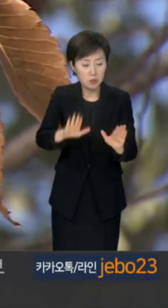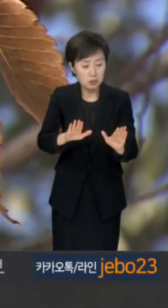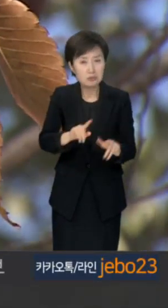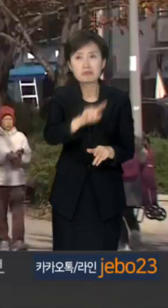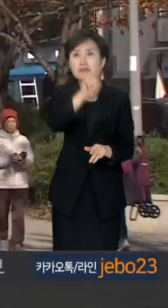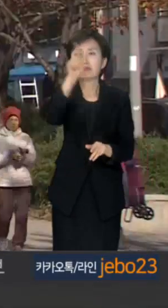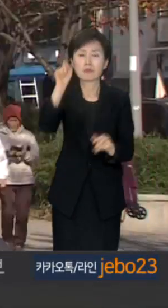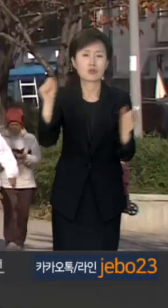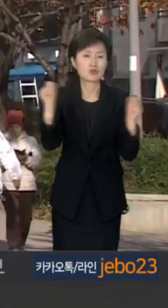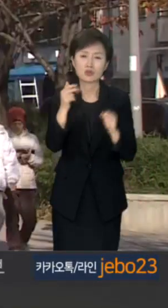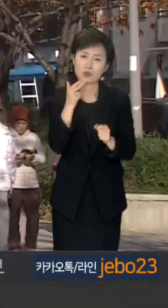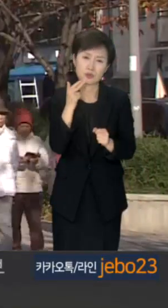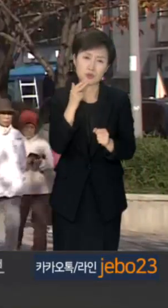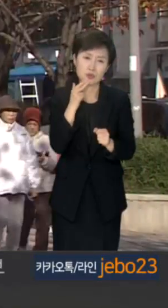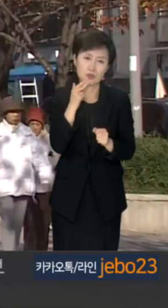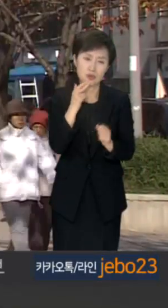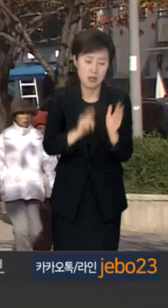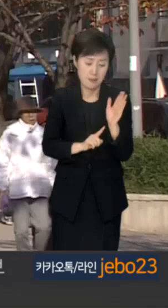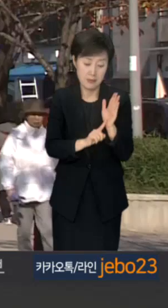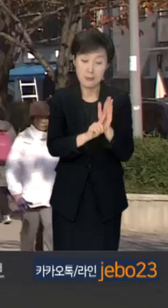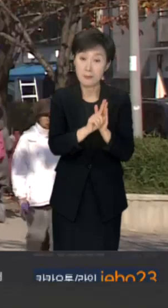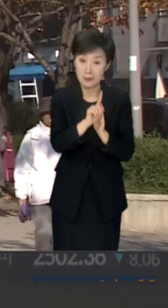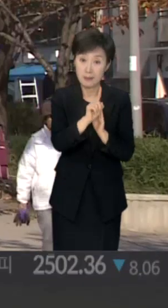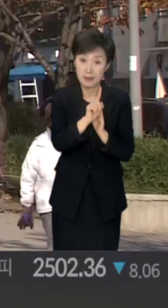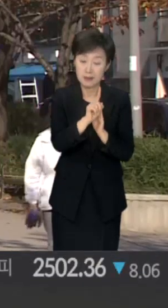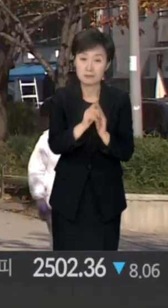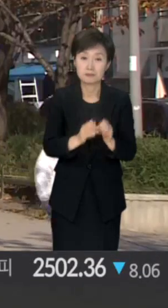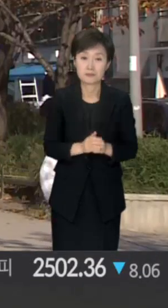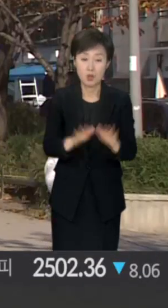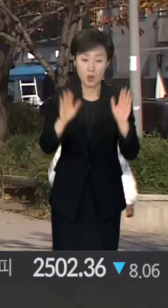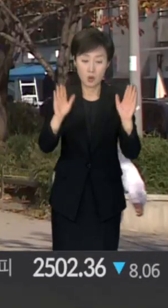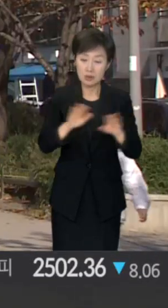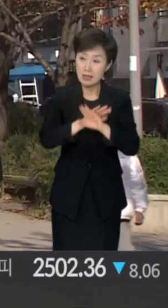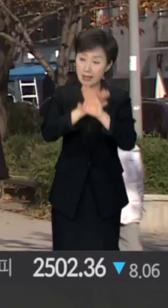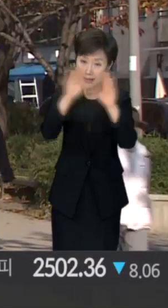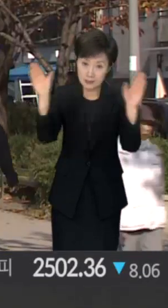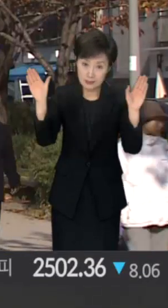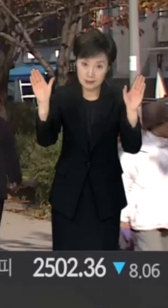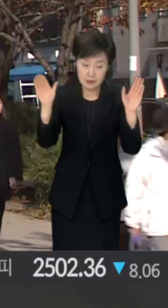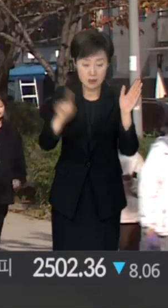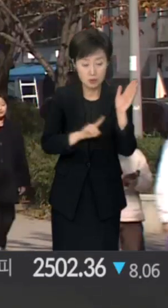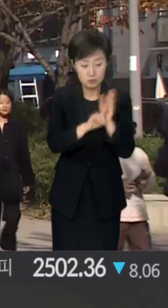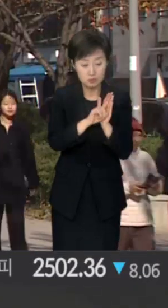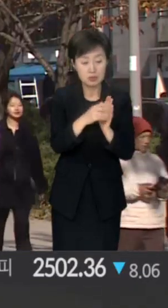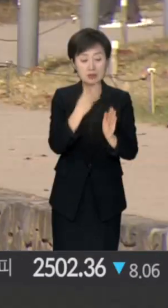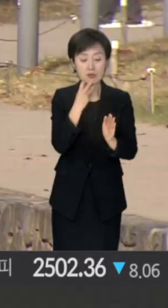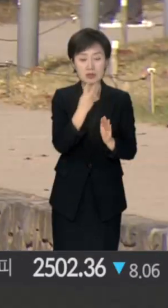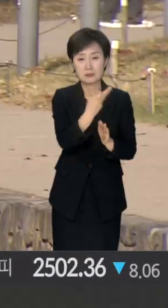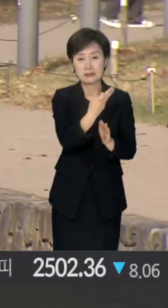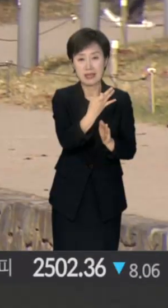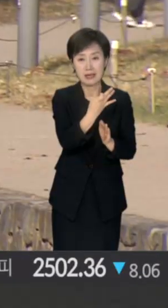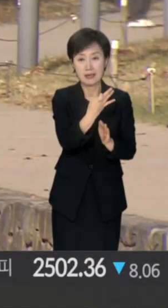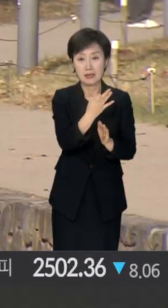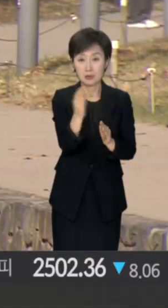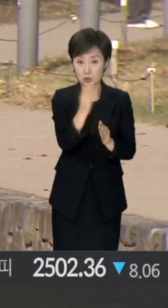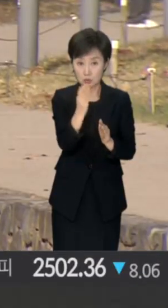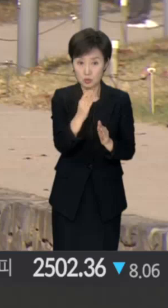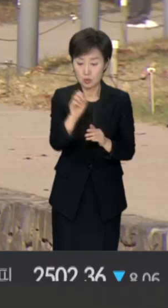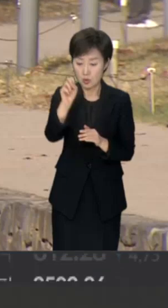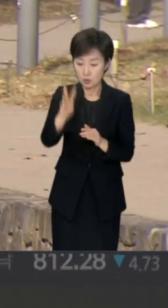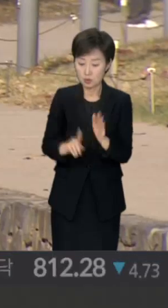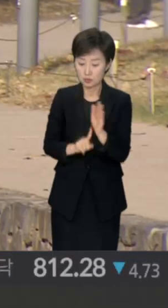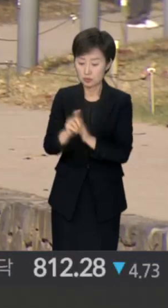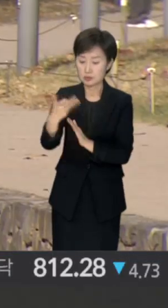오늘은 큰 추위 없겠고요. 낮 동안 온화함마저 감돌겠습니다. 오늘 한낮 기온 서울 14도로 예년 기온을 4도가량 웃돌겠고요.